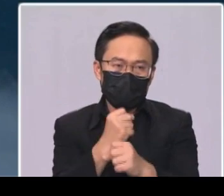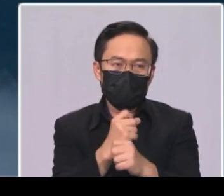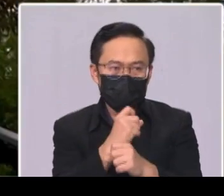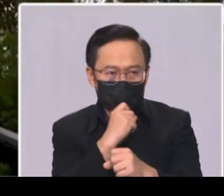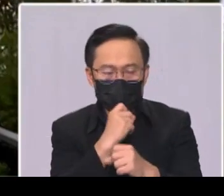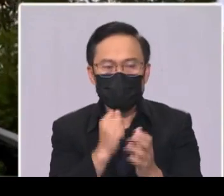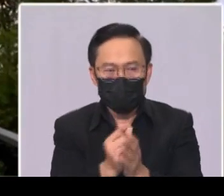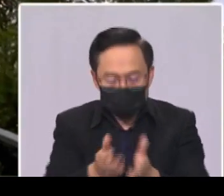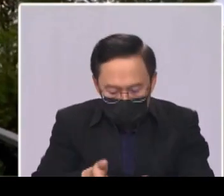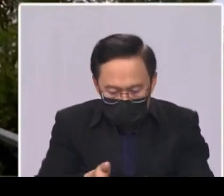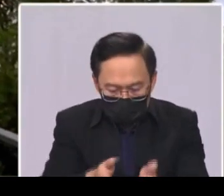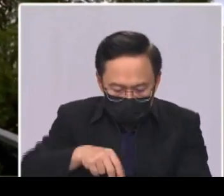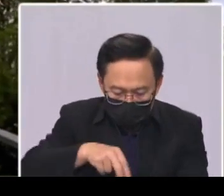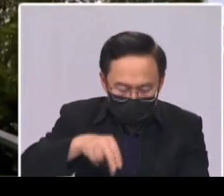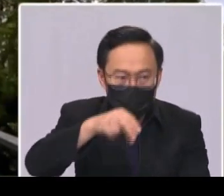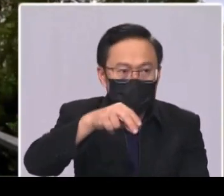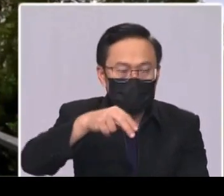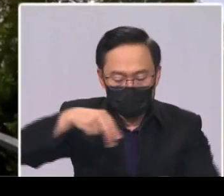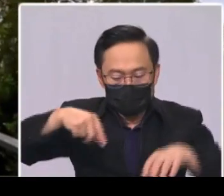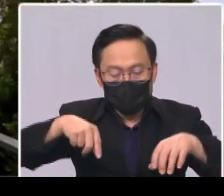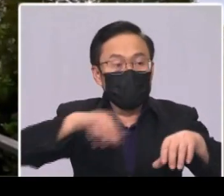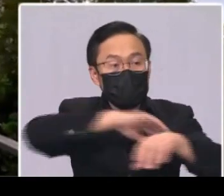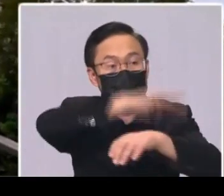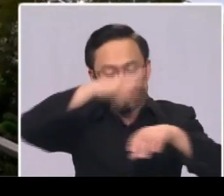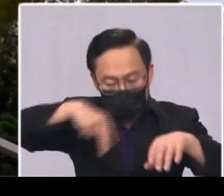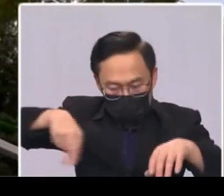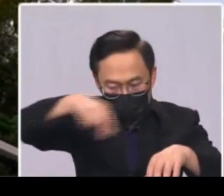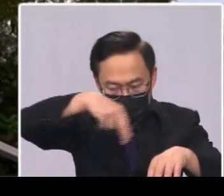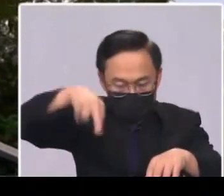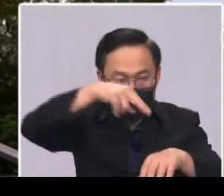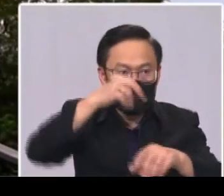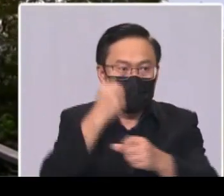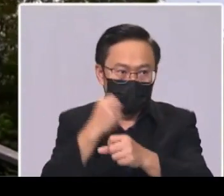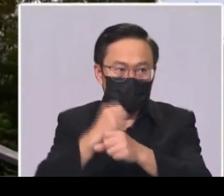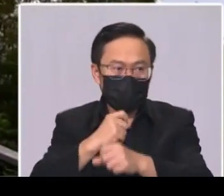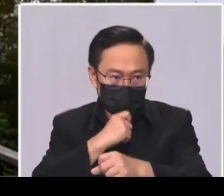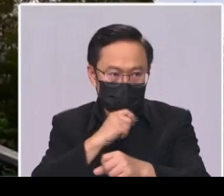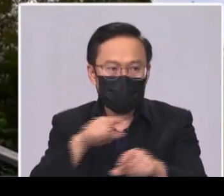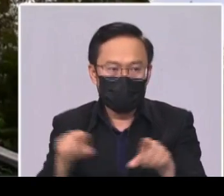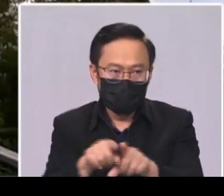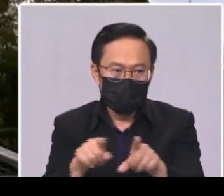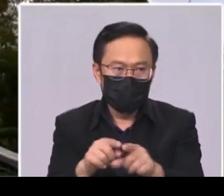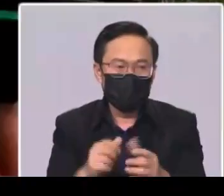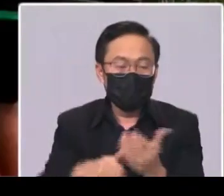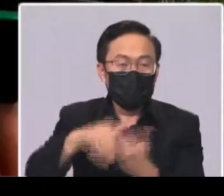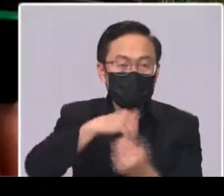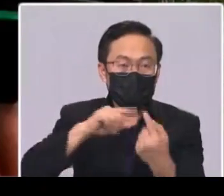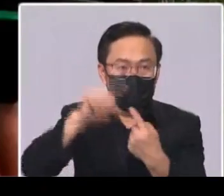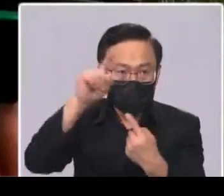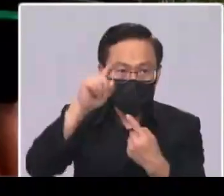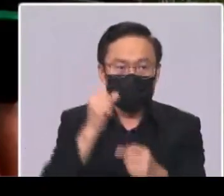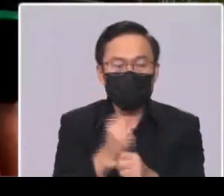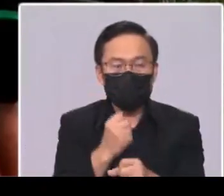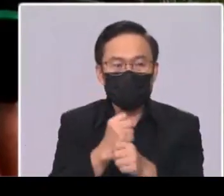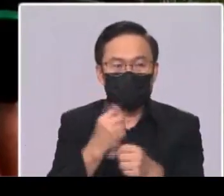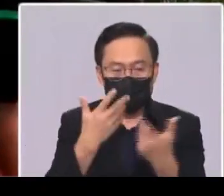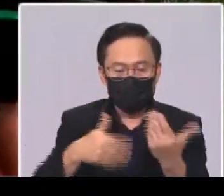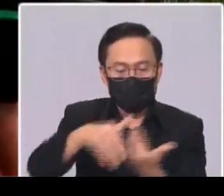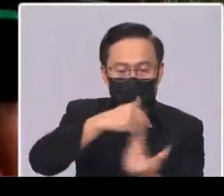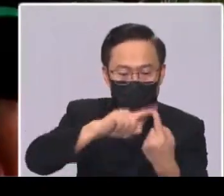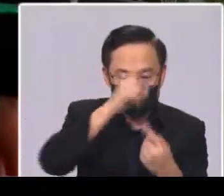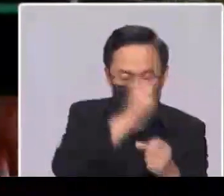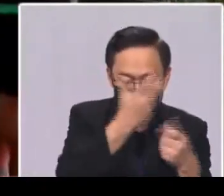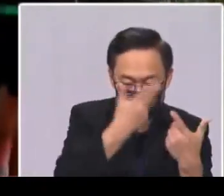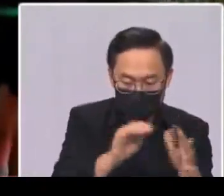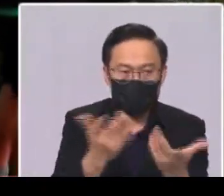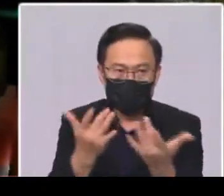2แล้วก็เฟสที่ 3อยู่นะคะเฟสแรกเนี่ยจากถ้ำพระจนถึงยอดภูในเสร็จสิ้นกันหมดละก็ทดลองเปิดท่องเที่ยวได้เป็นระยะเวลา 1เดือน